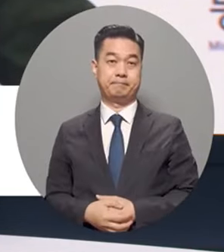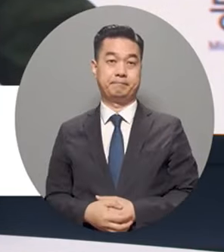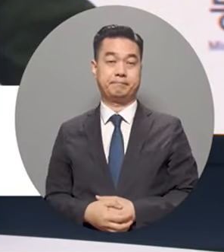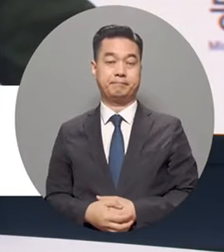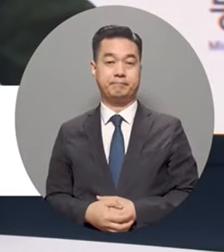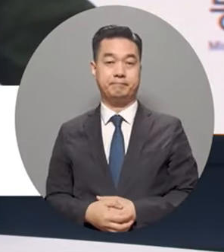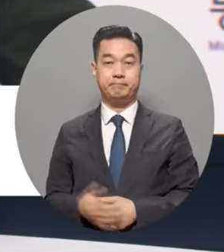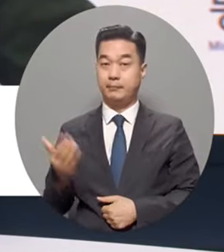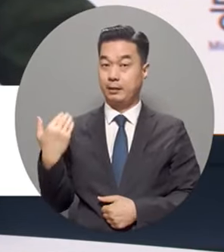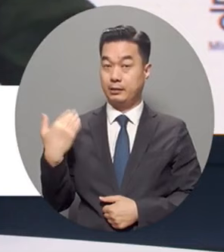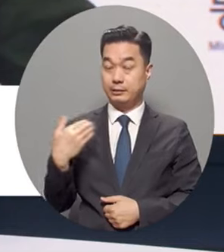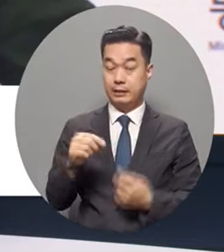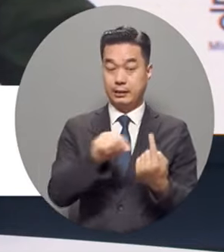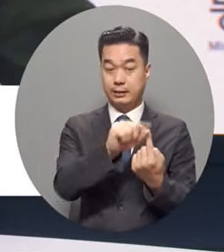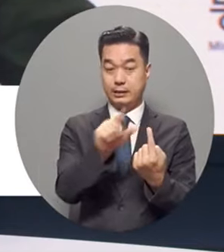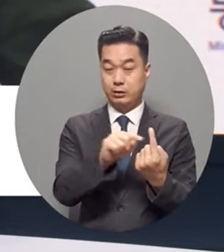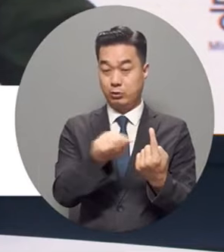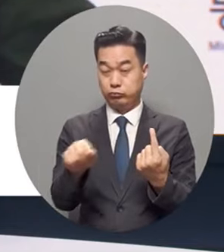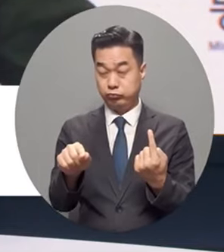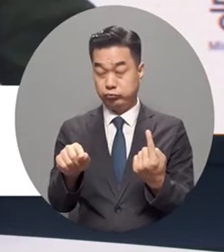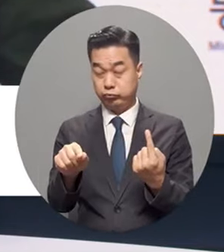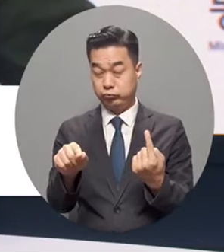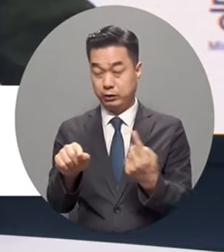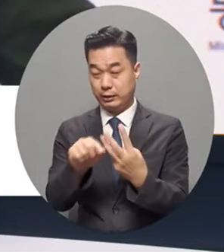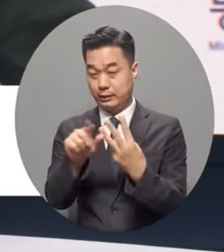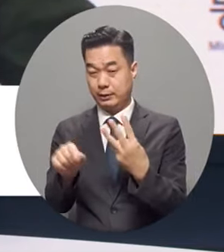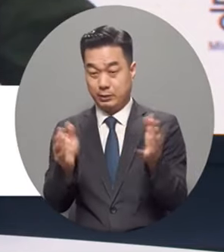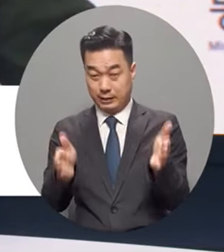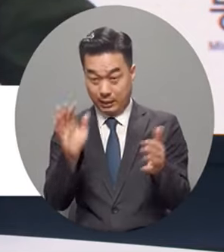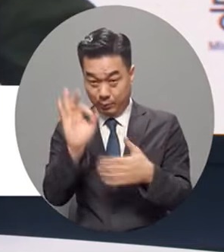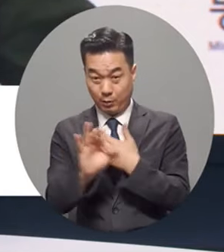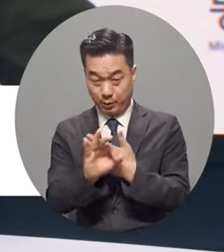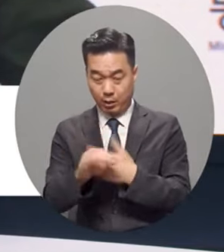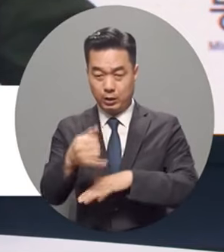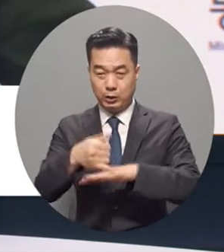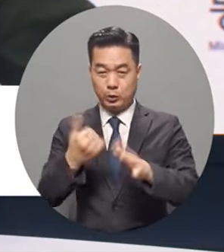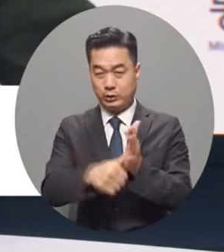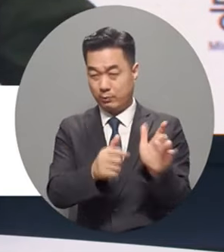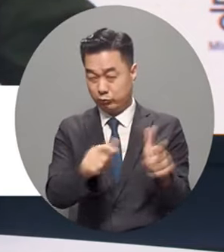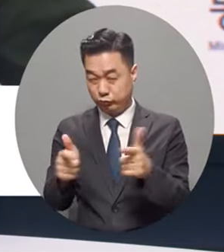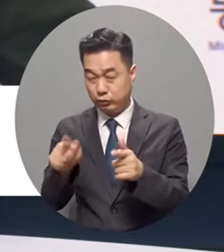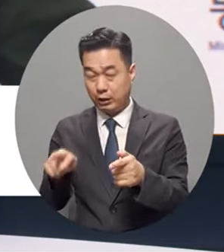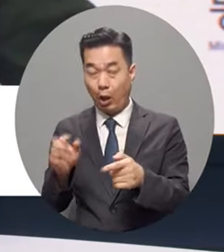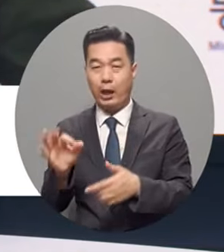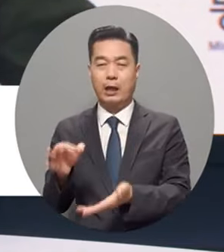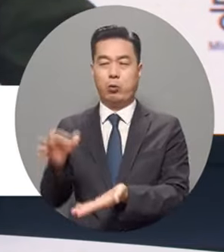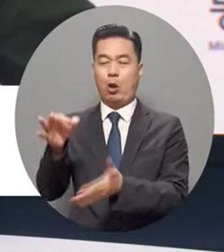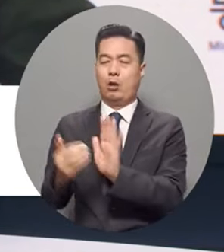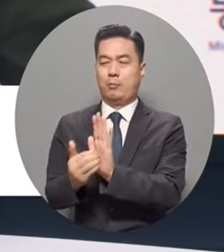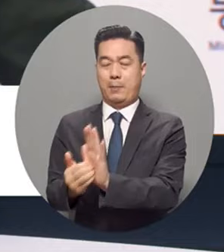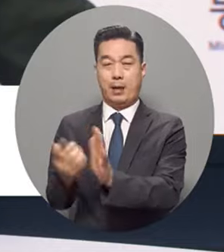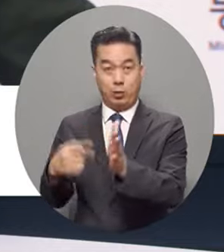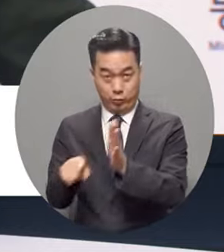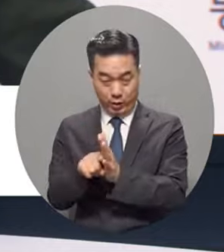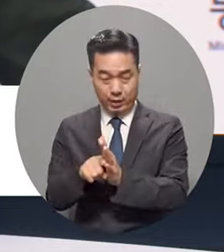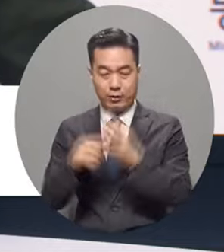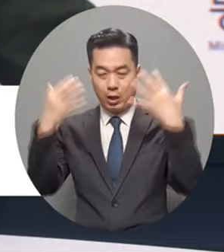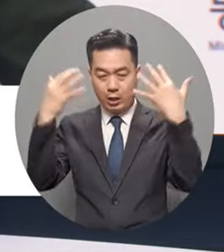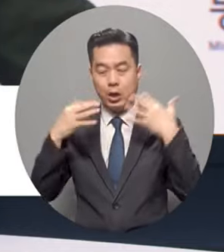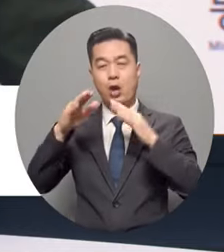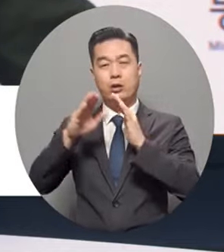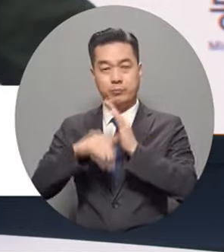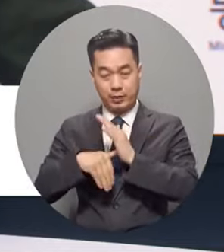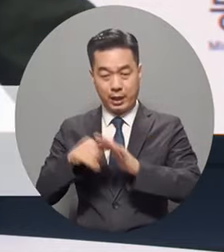지난 1분기에 가파르게 오른 농산물 가격을 안정시키기 위해 정부가 여름철 농축산물 수급에 만전을